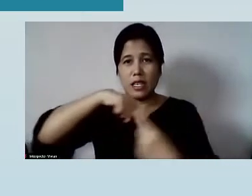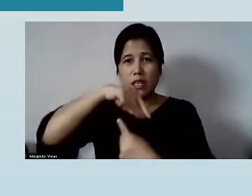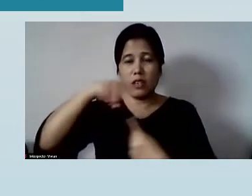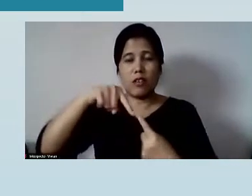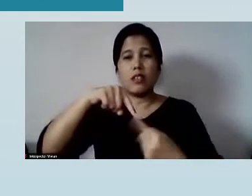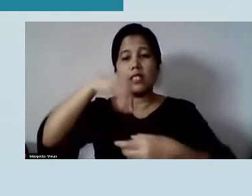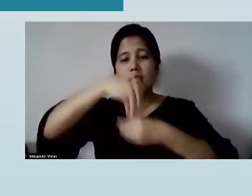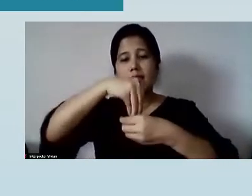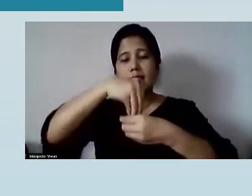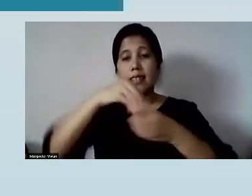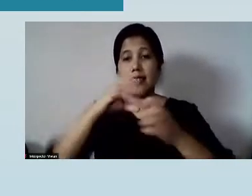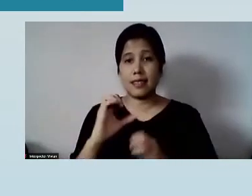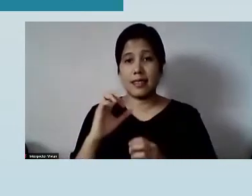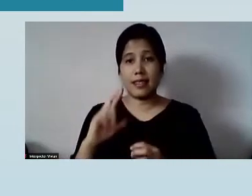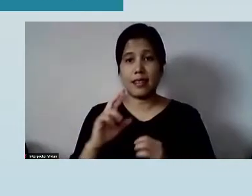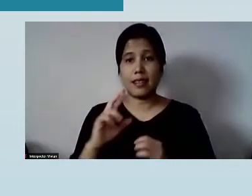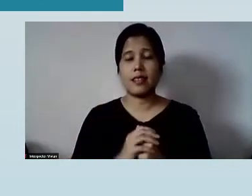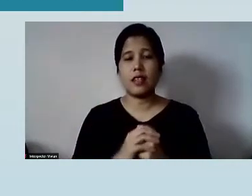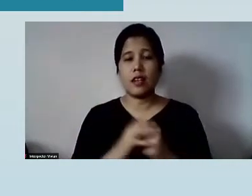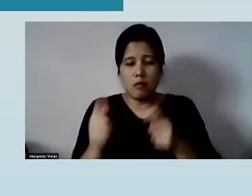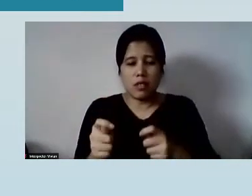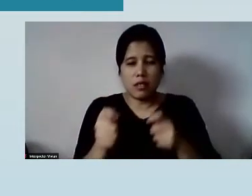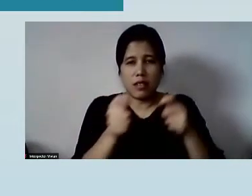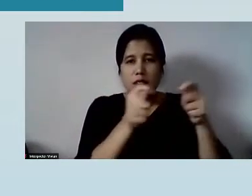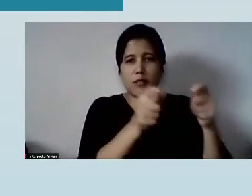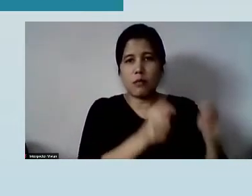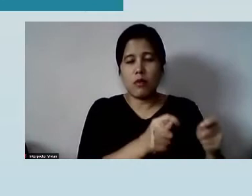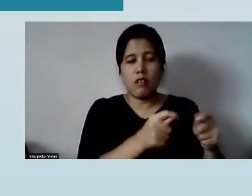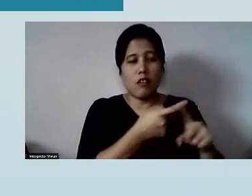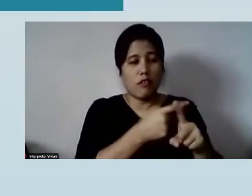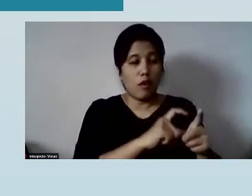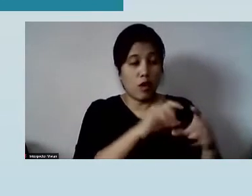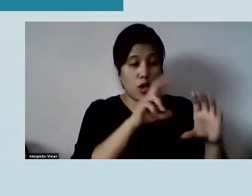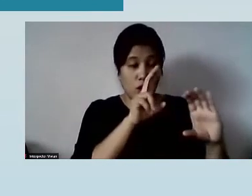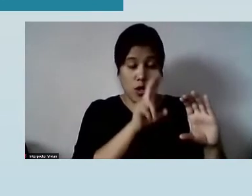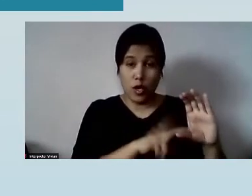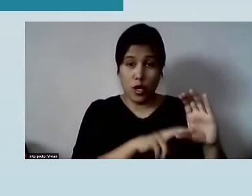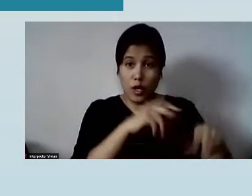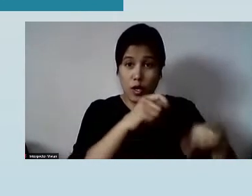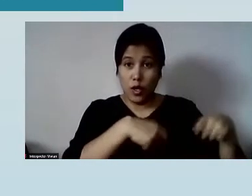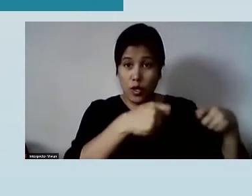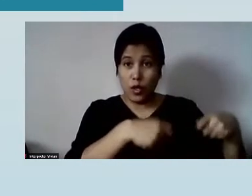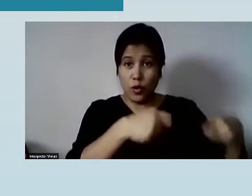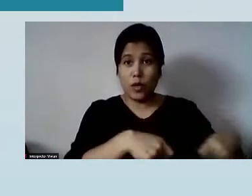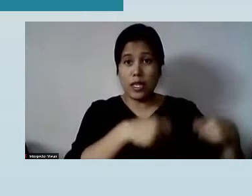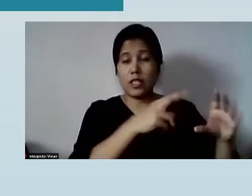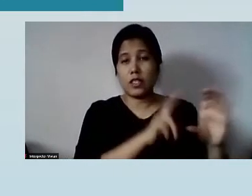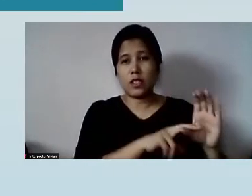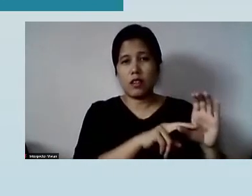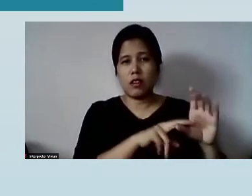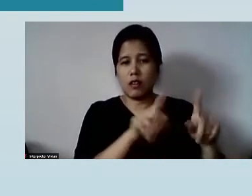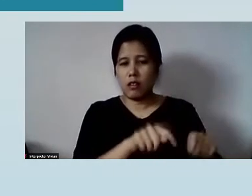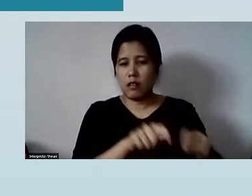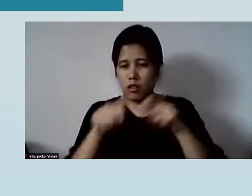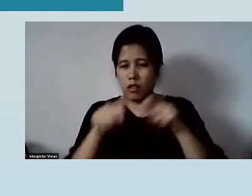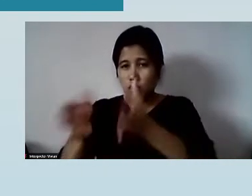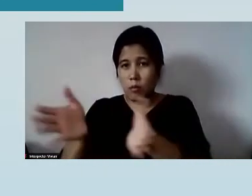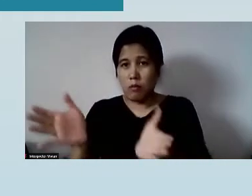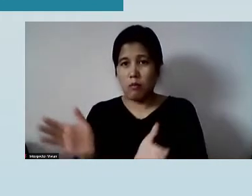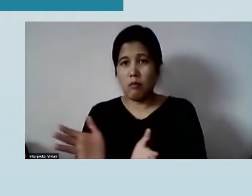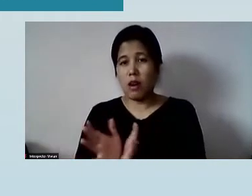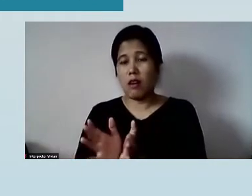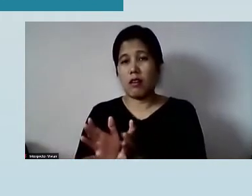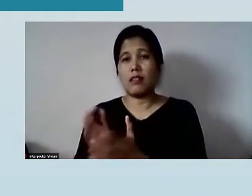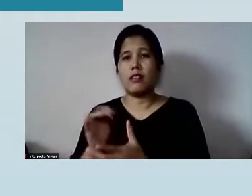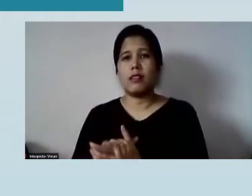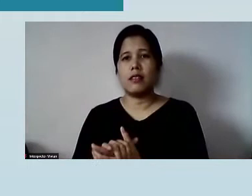ng wheelchair mo. And then yung pag-transfer mo from the wheelchair to the bowl, no? Kailangan meron kang mga